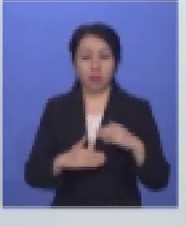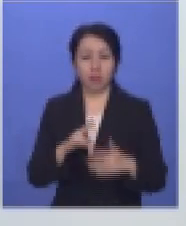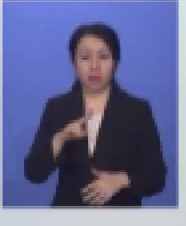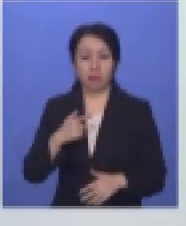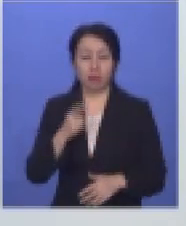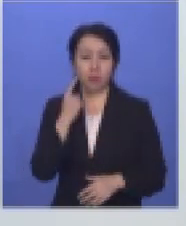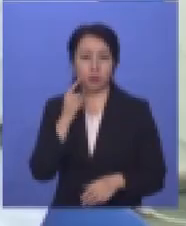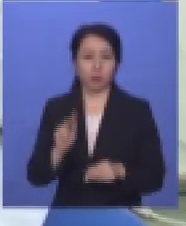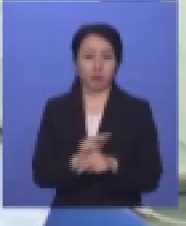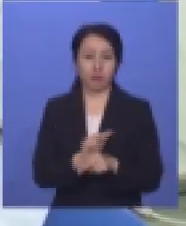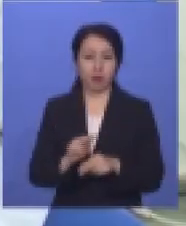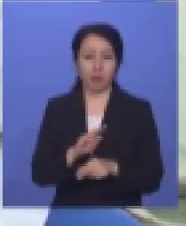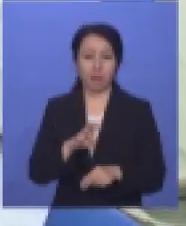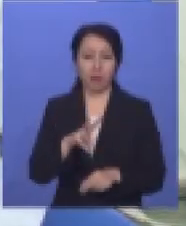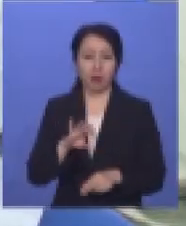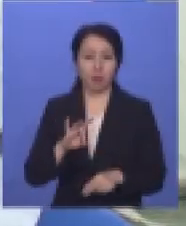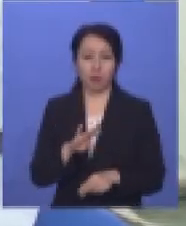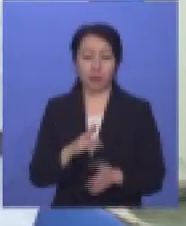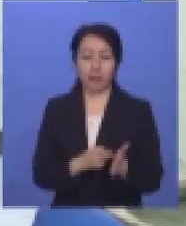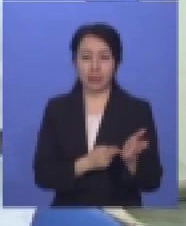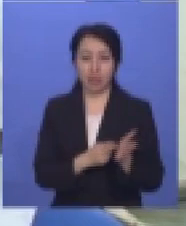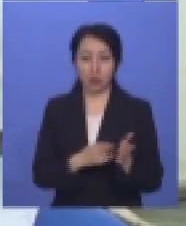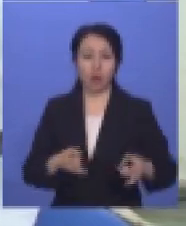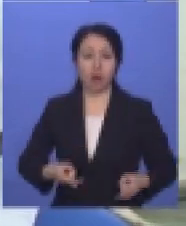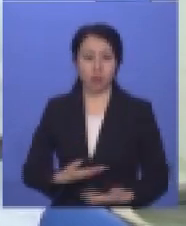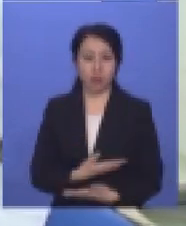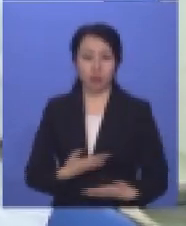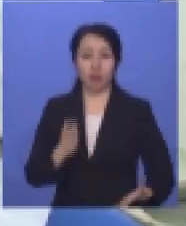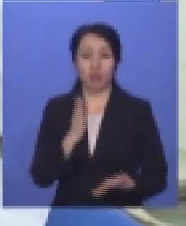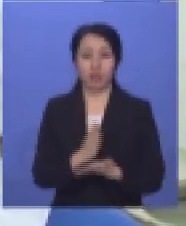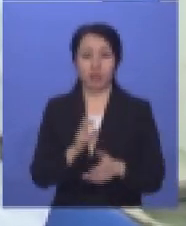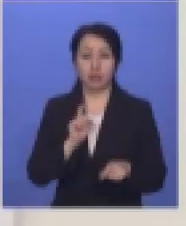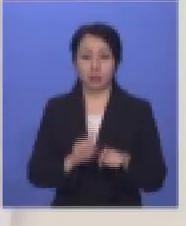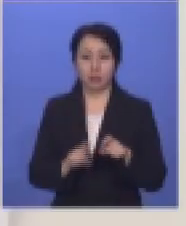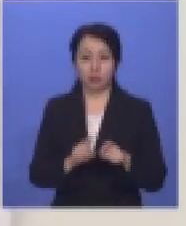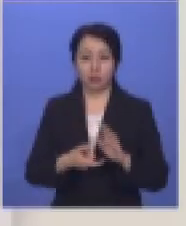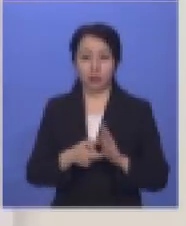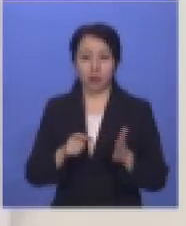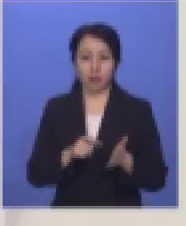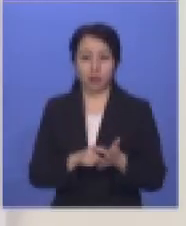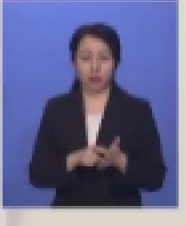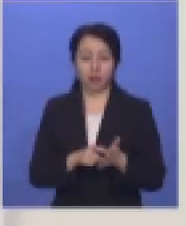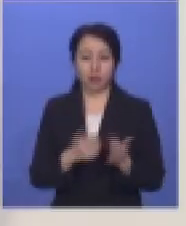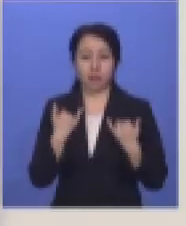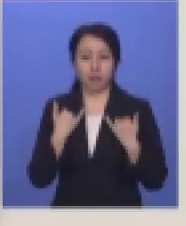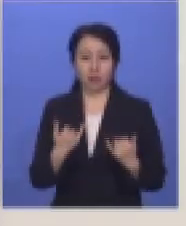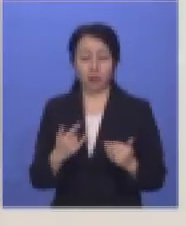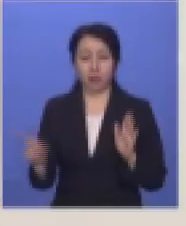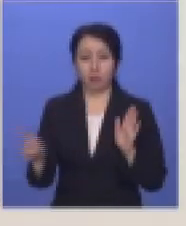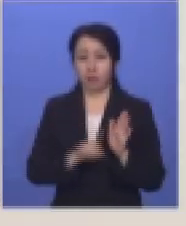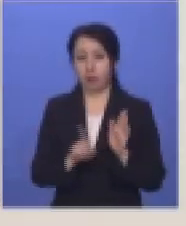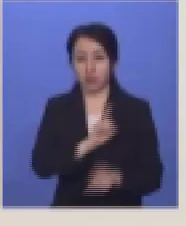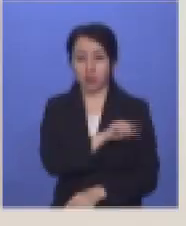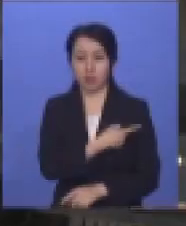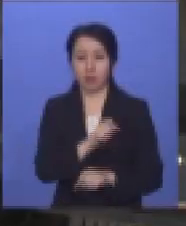невропатолог, зубной врач, онколог-мамолог, хирург, акушер-гинеколог. Есть смотровой и процедурные кабинеты. Сегодня передвижная